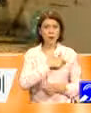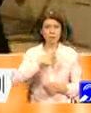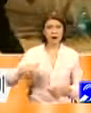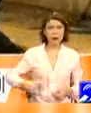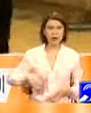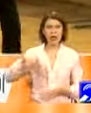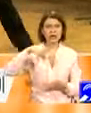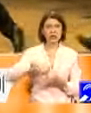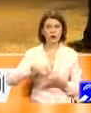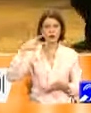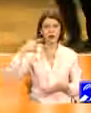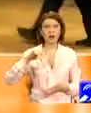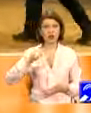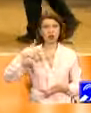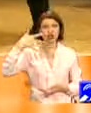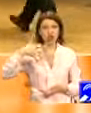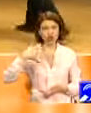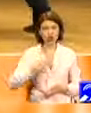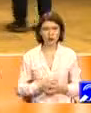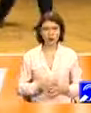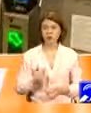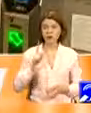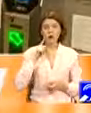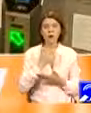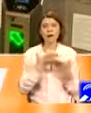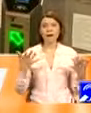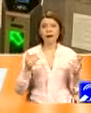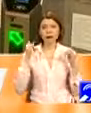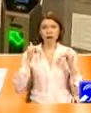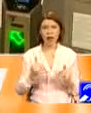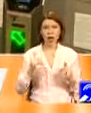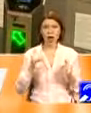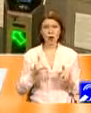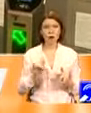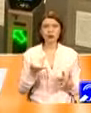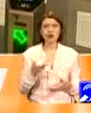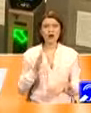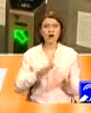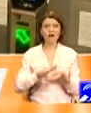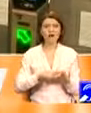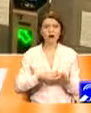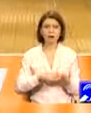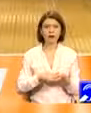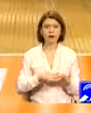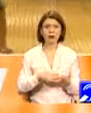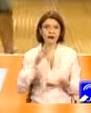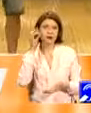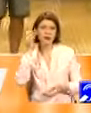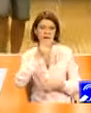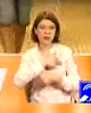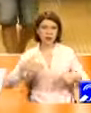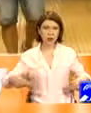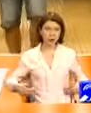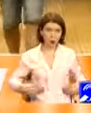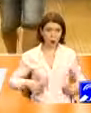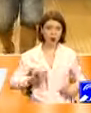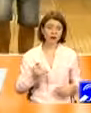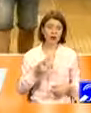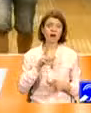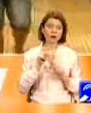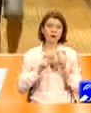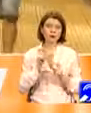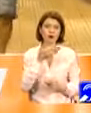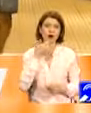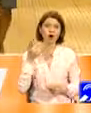primăriile sectoarelor 3 și 5. Nu este foarte clar în aceste momente ce fapte vizează procurorii. Cert este că e vorba de infracțiuni